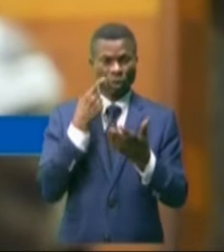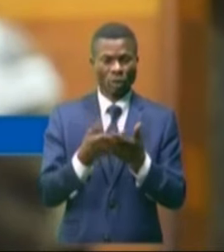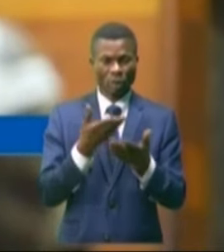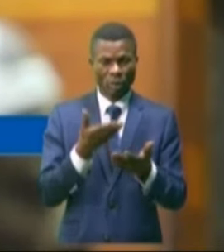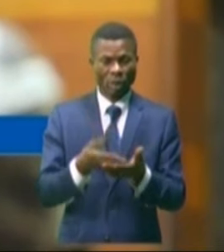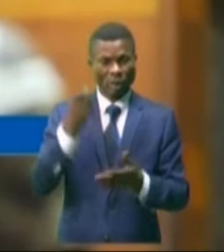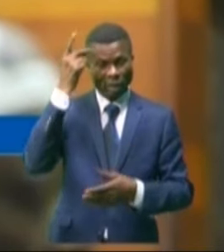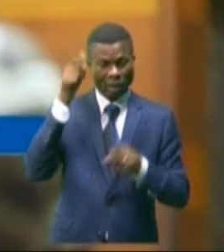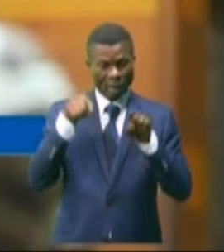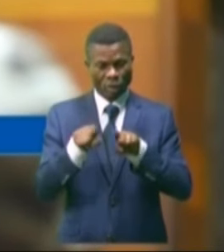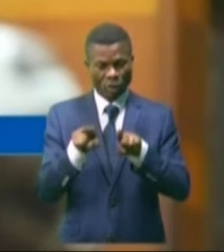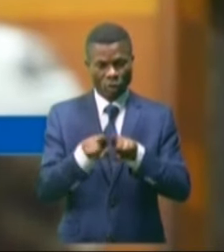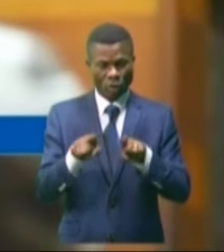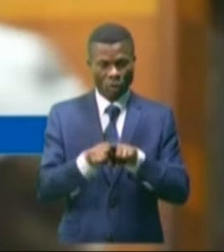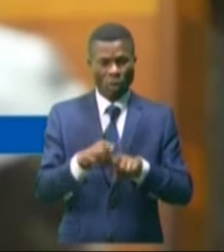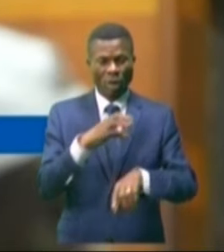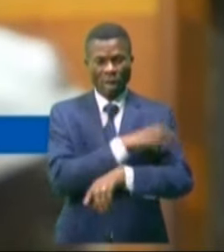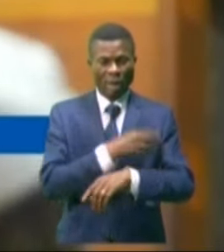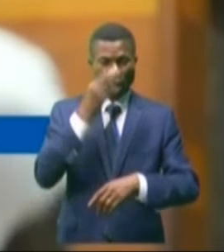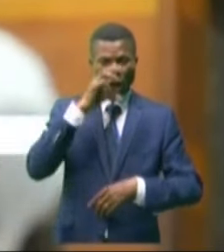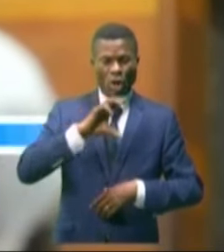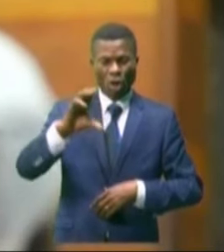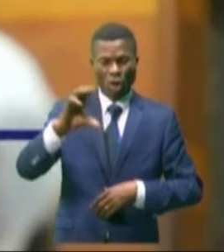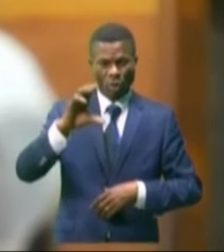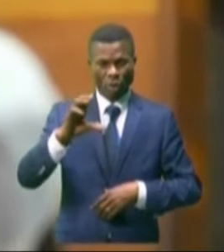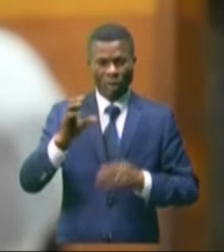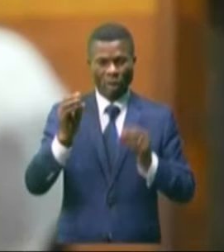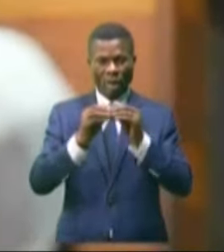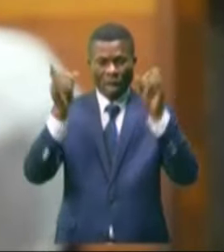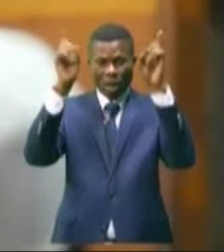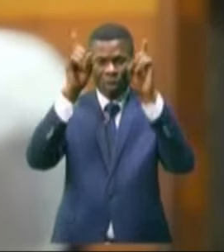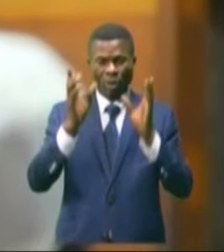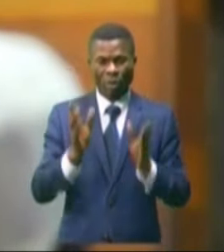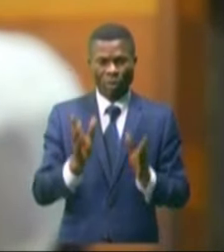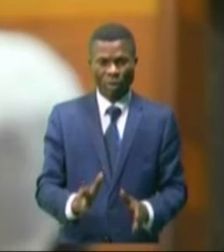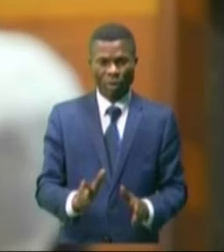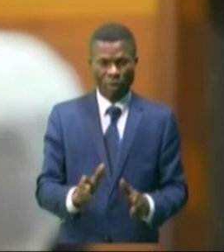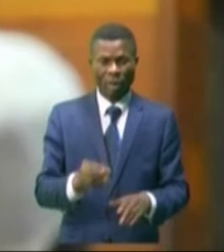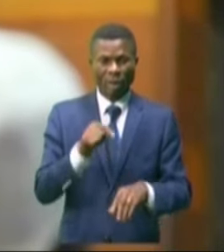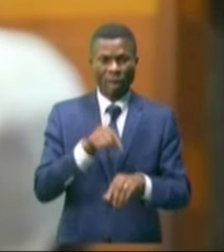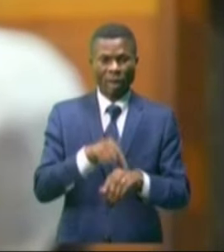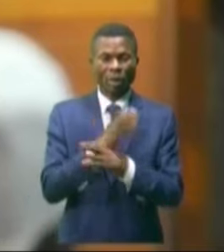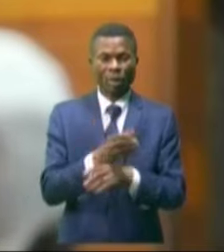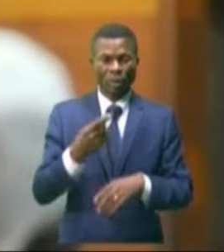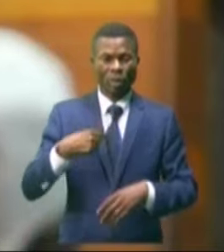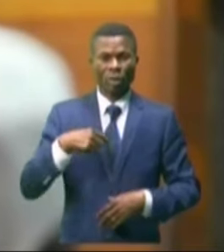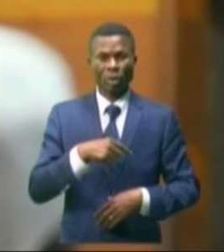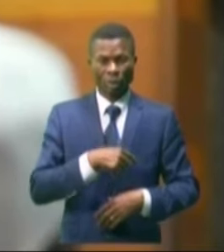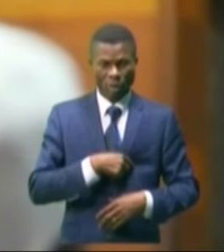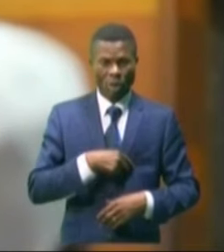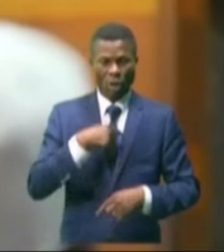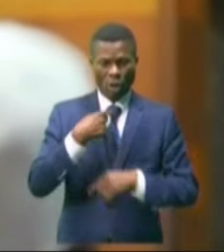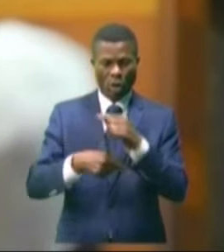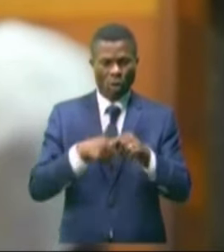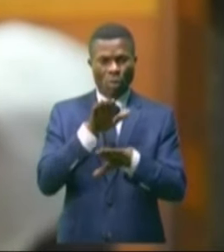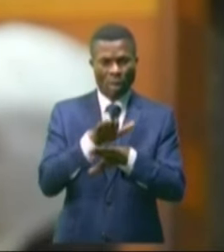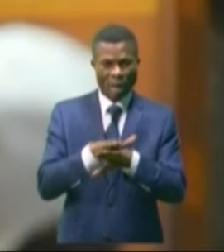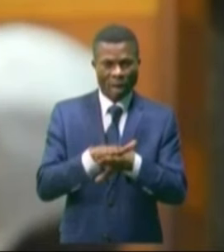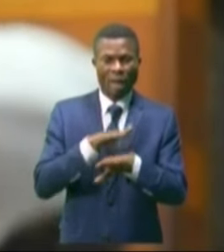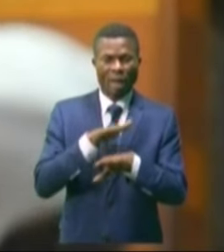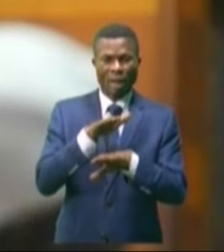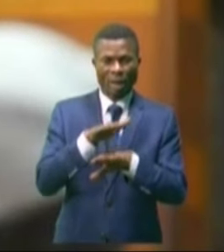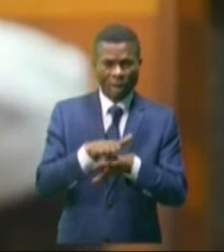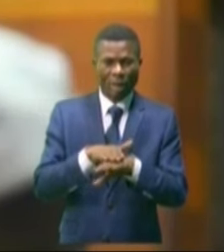comme à Abidjan, nous avons de panafricanistes achevés. Il est temps pour nous de commencer progressivement à